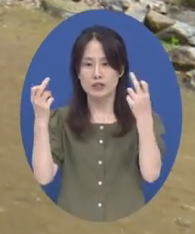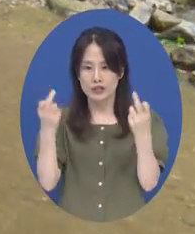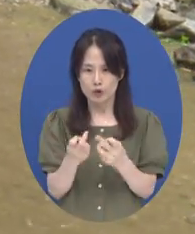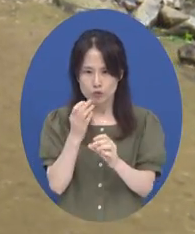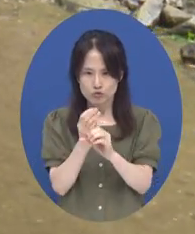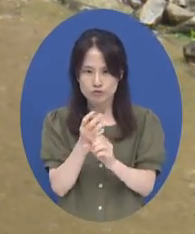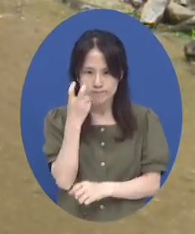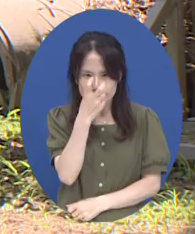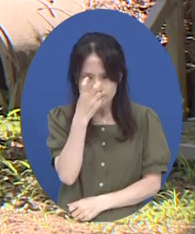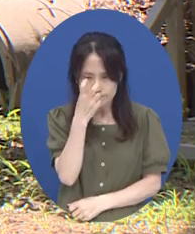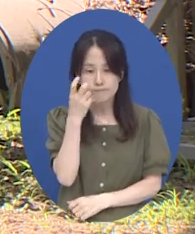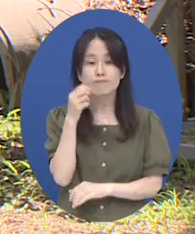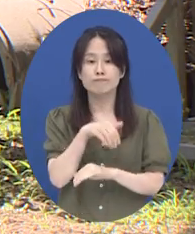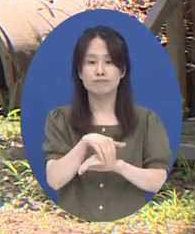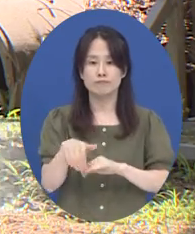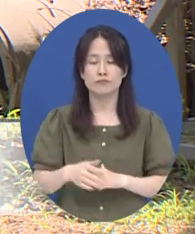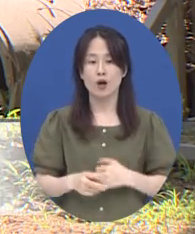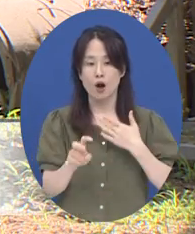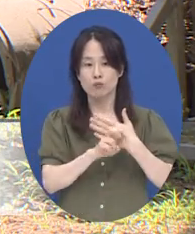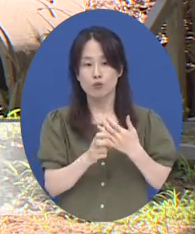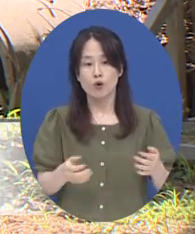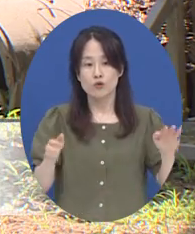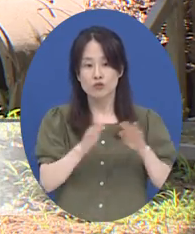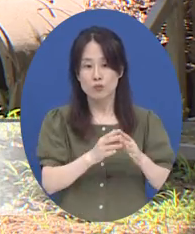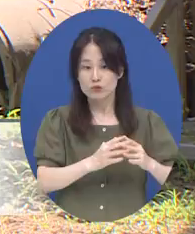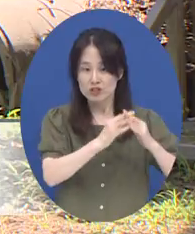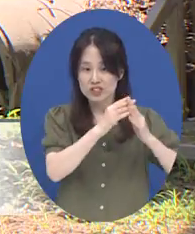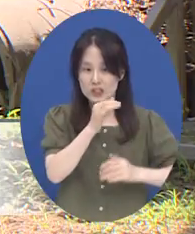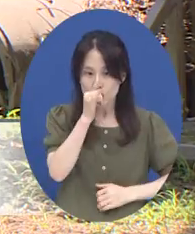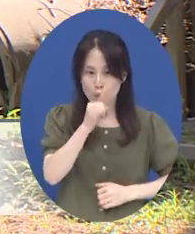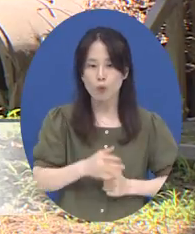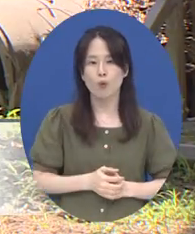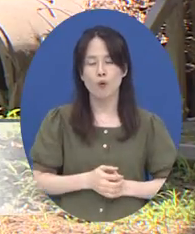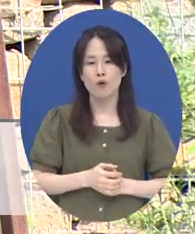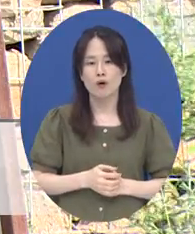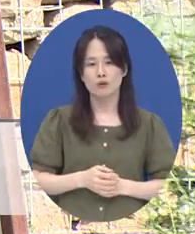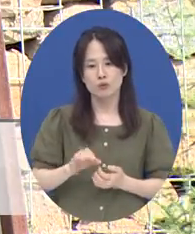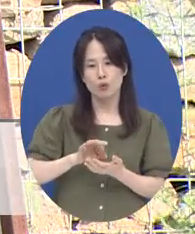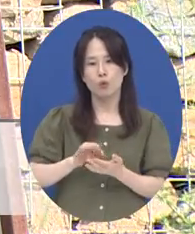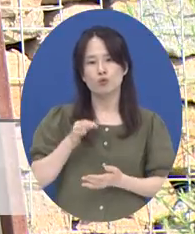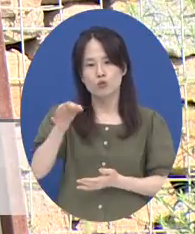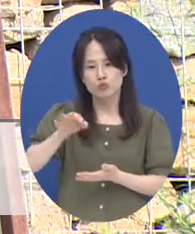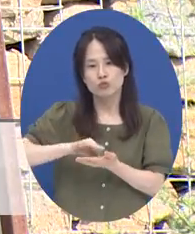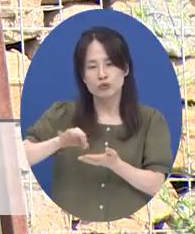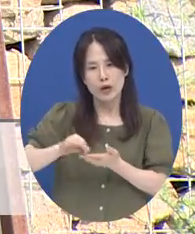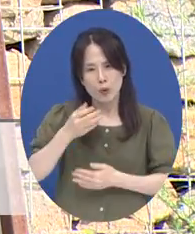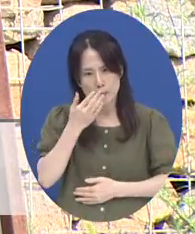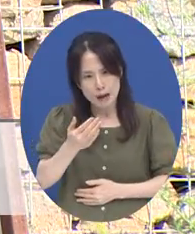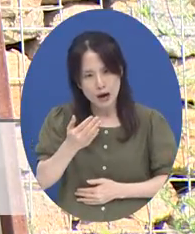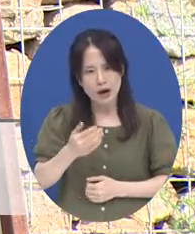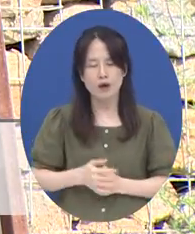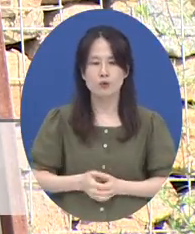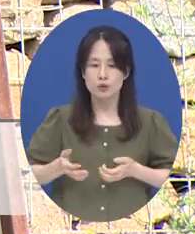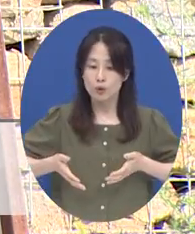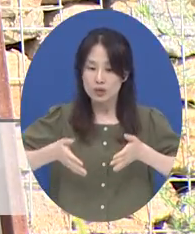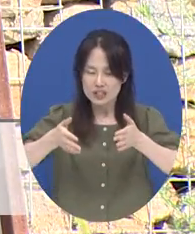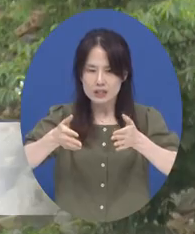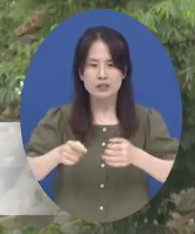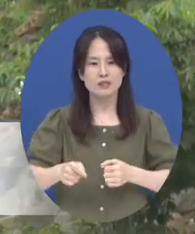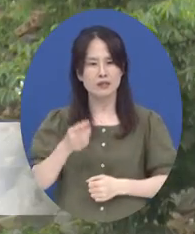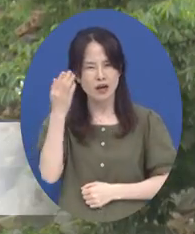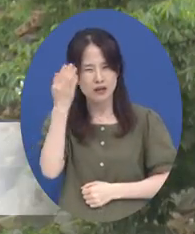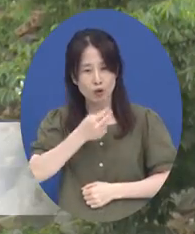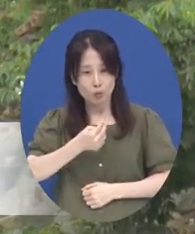중심으로 점검합니다. 불법 시설물 설치와 해당 업소를 이용해야 하천에 접근할 수 있는 하천 사유화